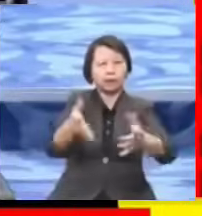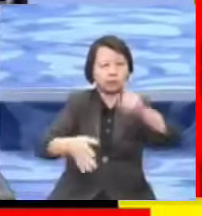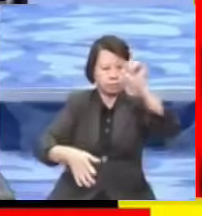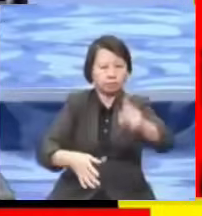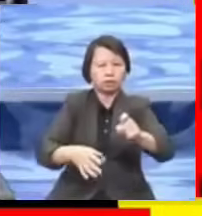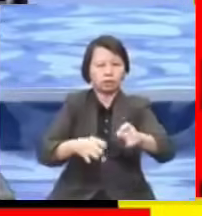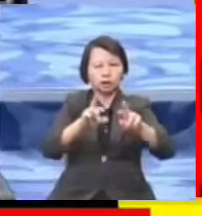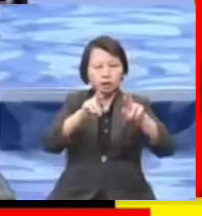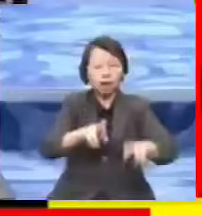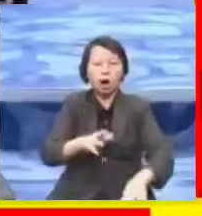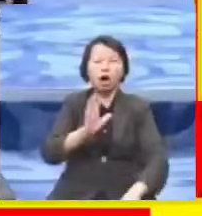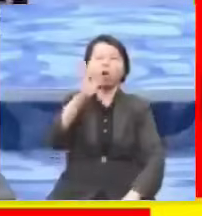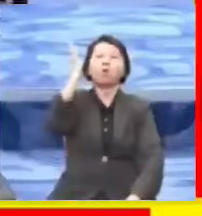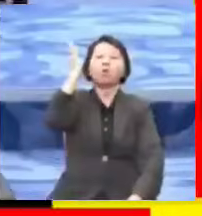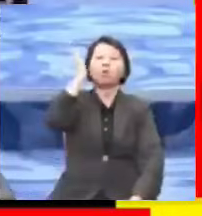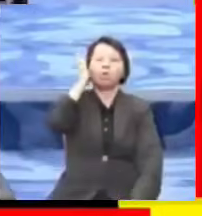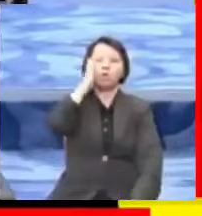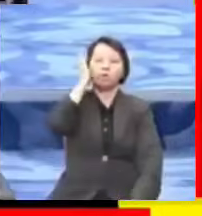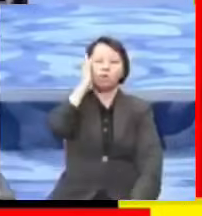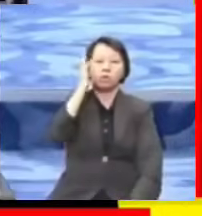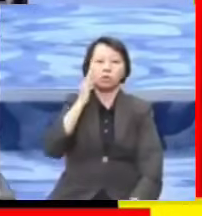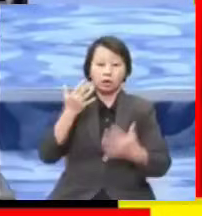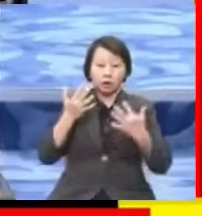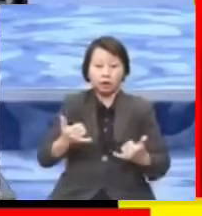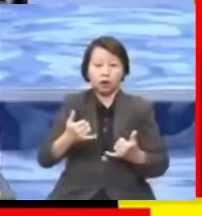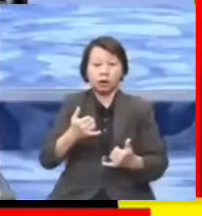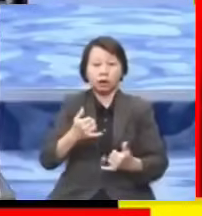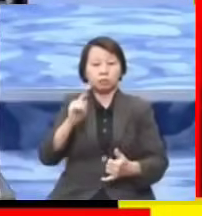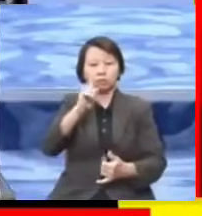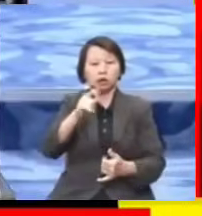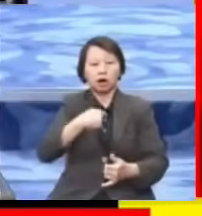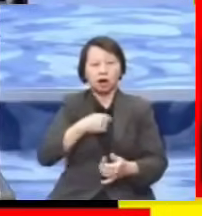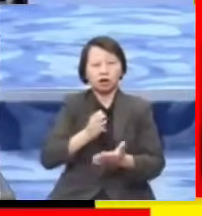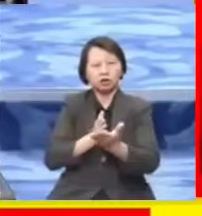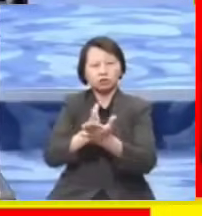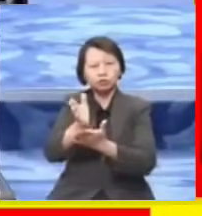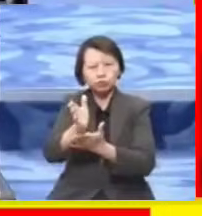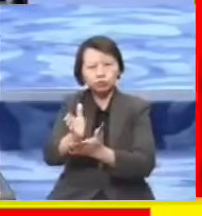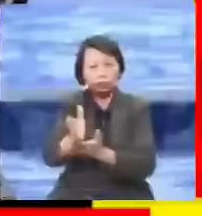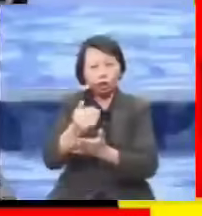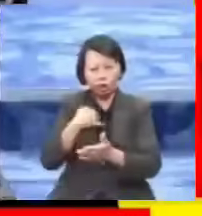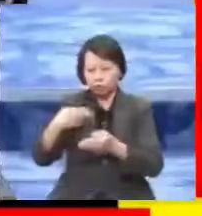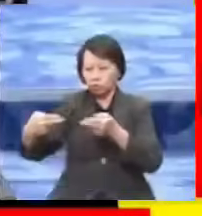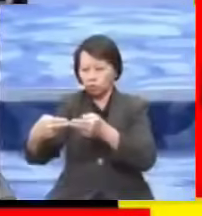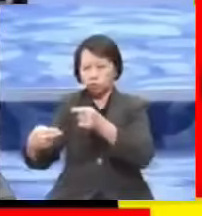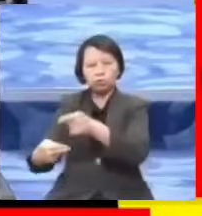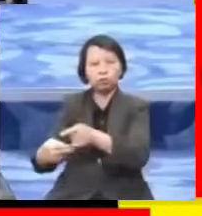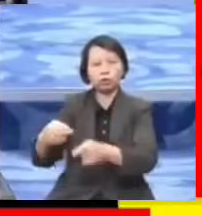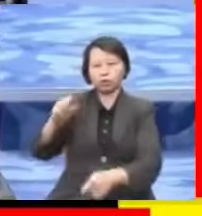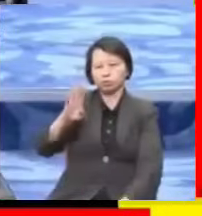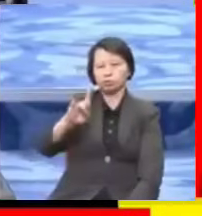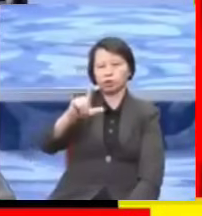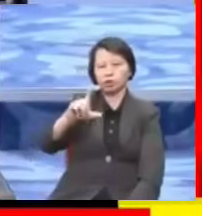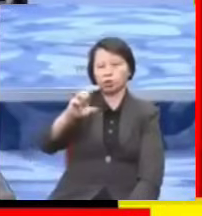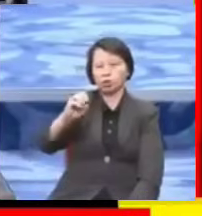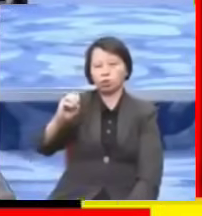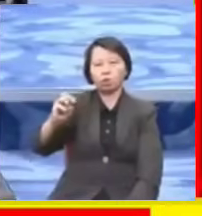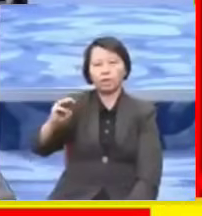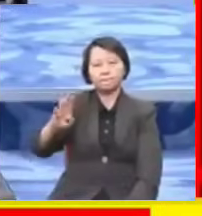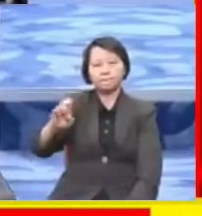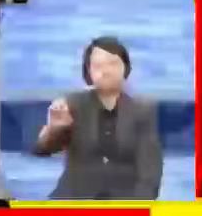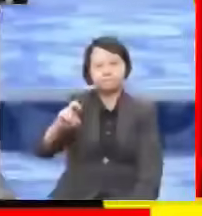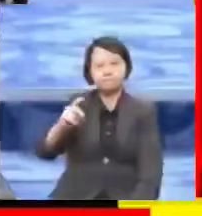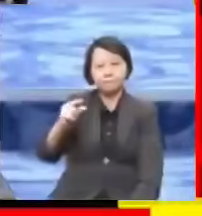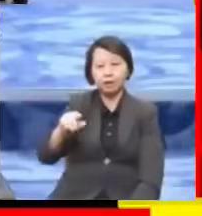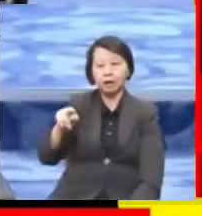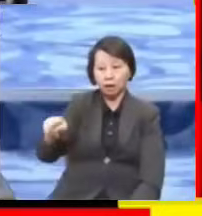supaya rakyat mengetahui. Soal mengapa saya terus ada hubungan dengan Bloomberg. Ini Bloomberg adalah satu